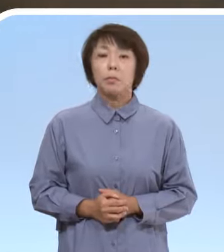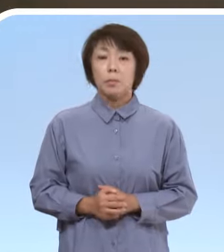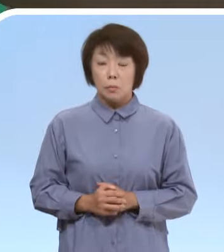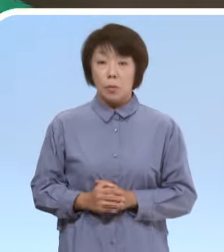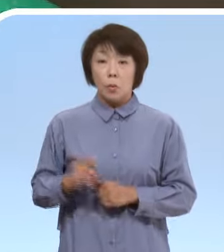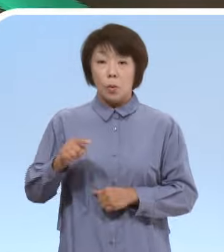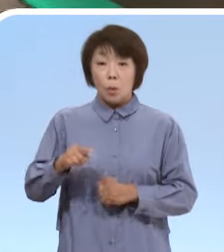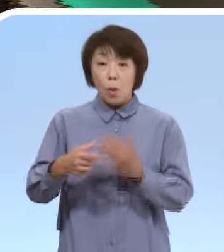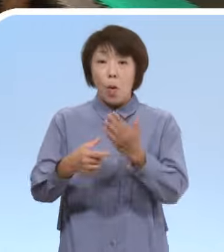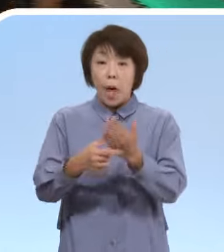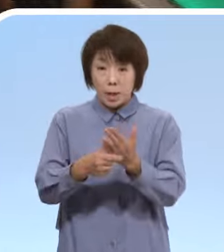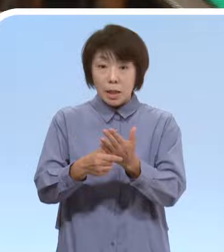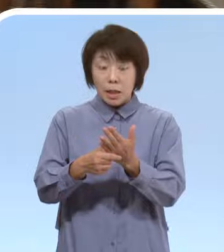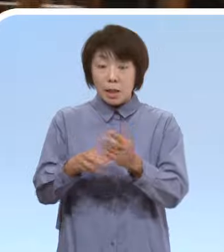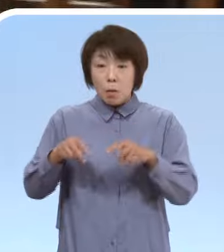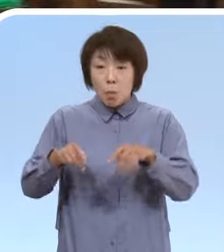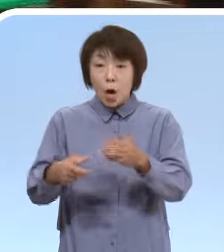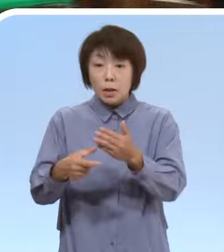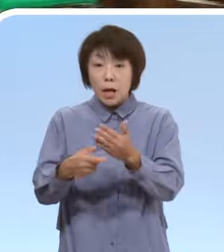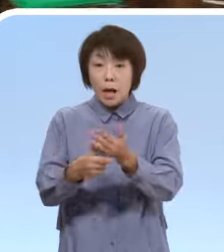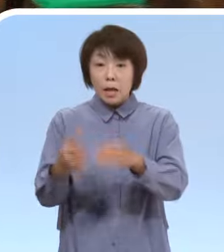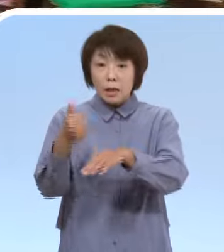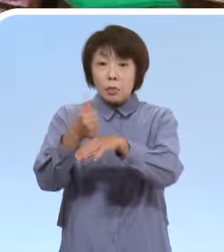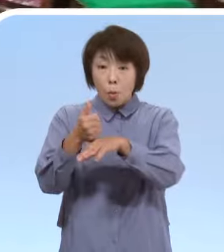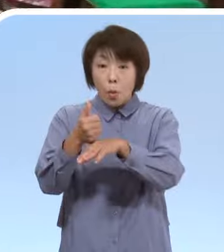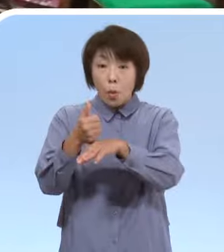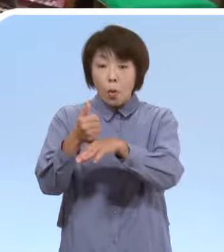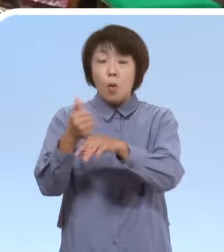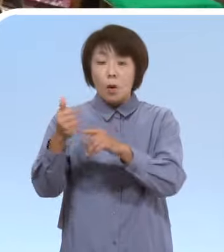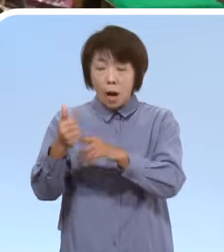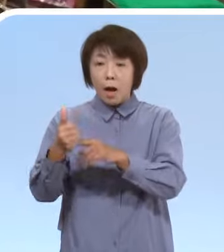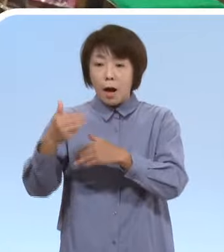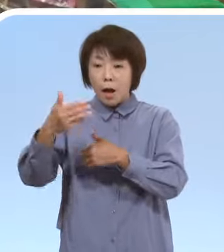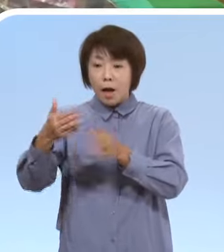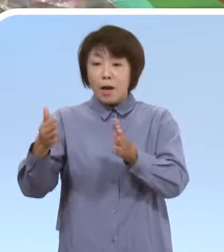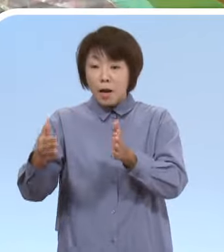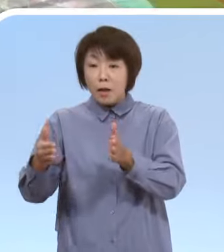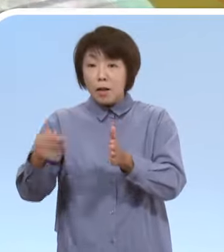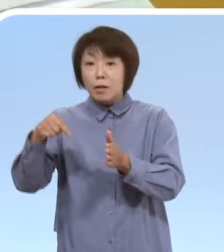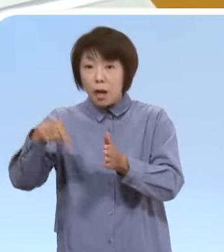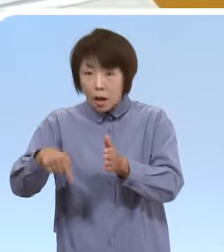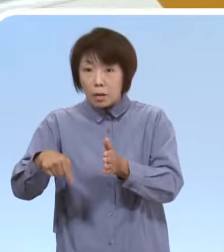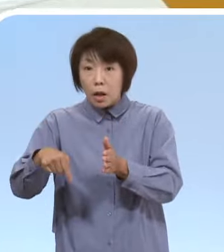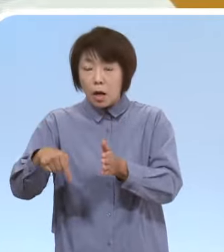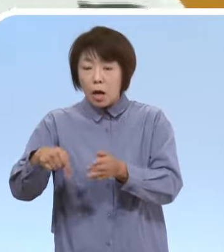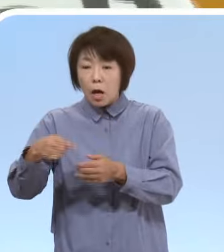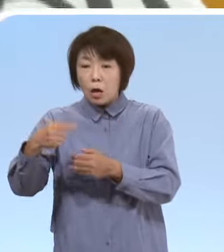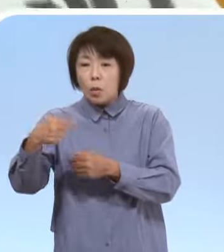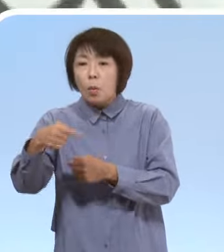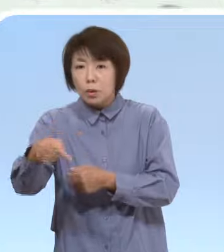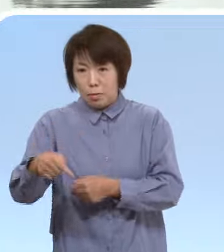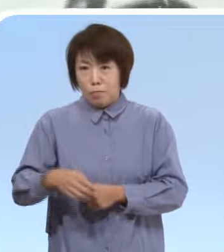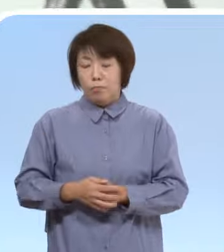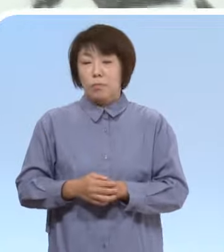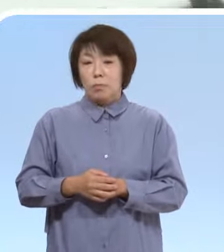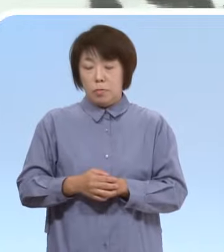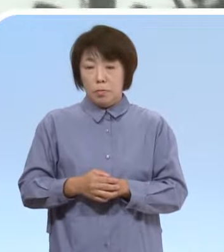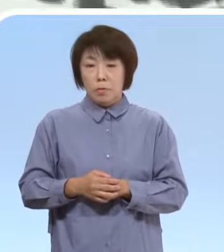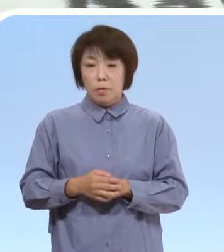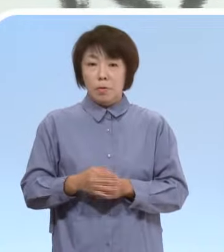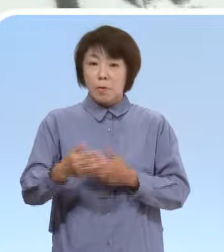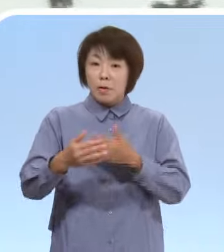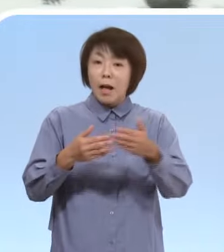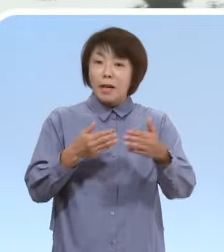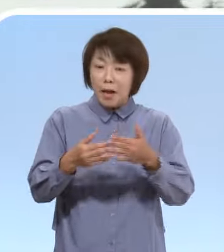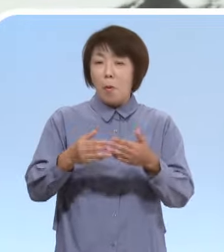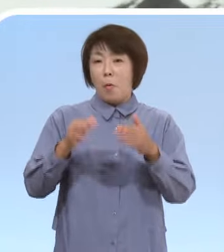ホッケ口駅のボランティア駅長遠藤さんが駅舎の中で行っている絵手紙教室、心さんも